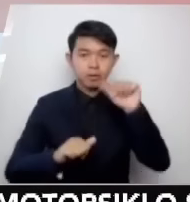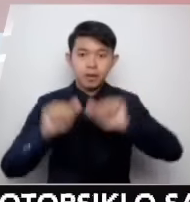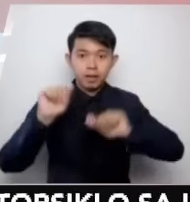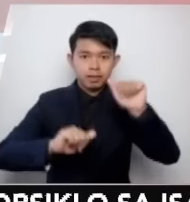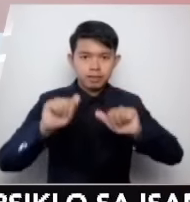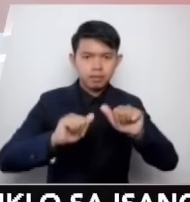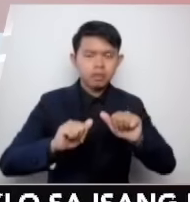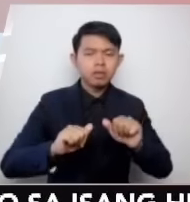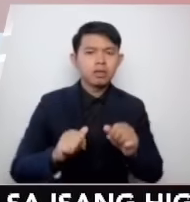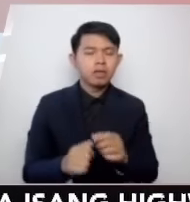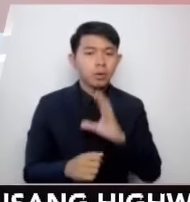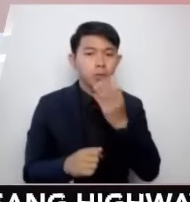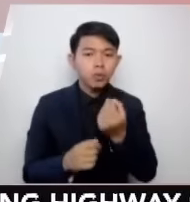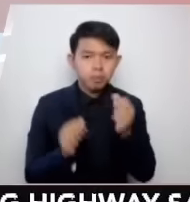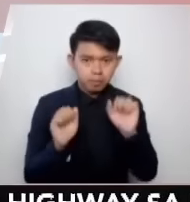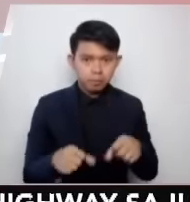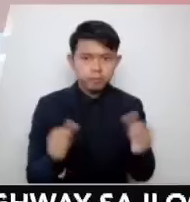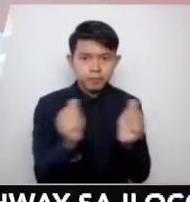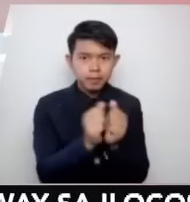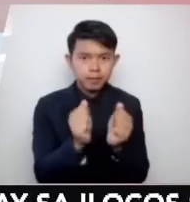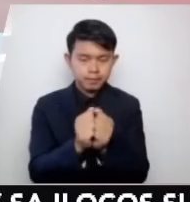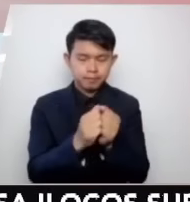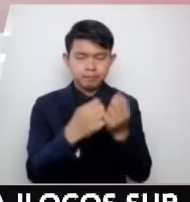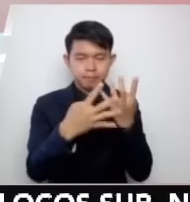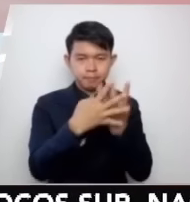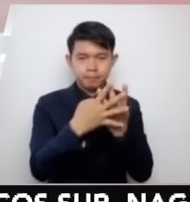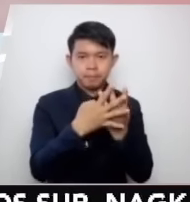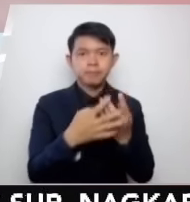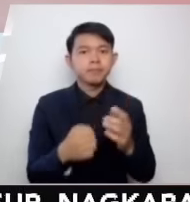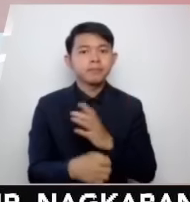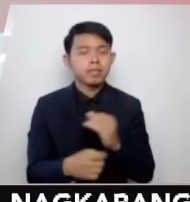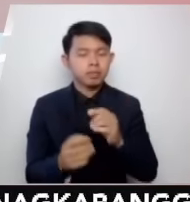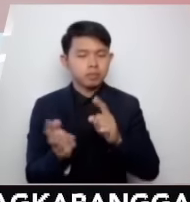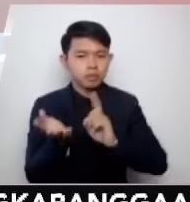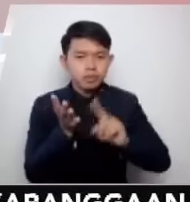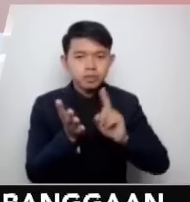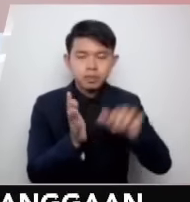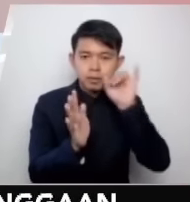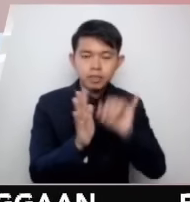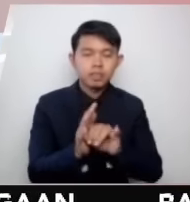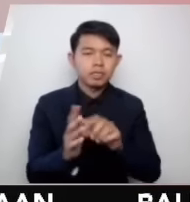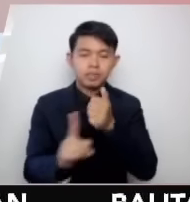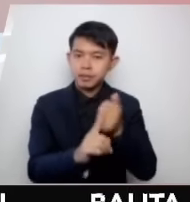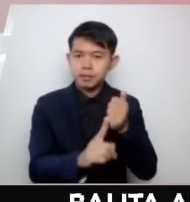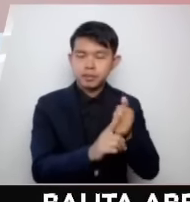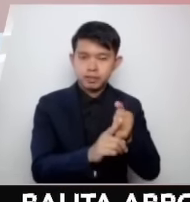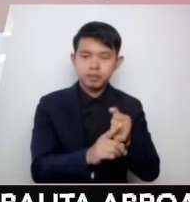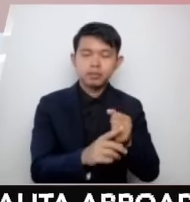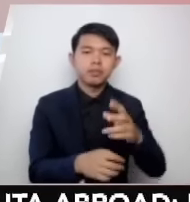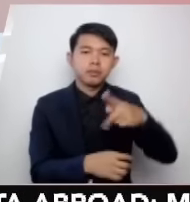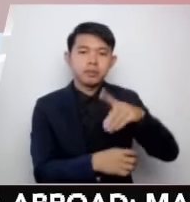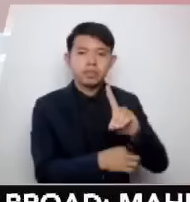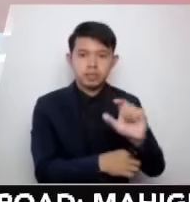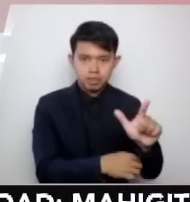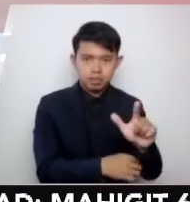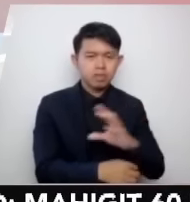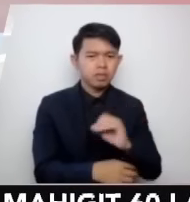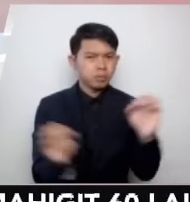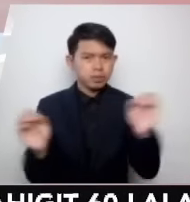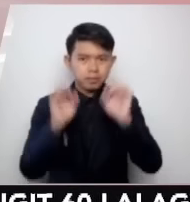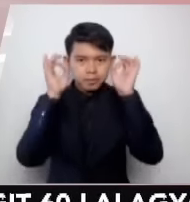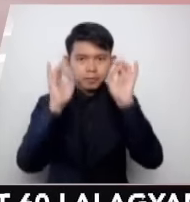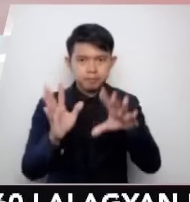sa selda at tiningnan naman na natin yung mga profile bawat isa at wala tayong nakitang risk. So relatively safe po yun